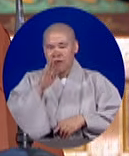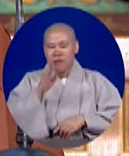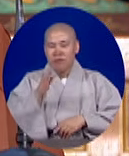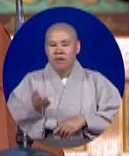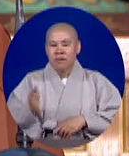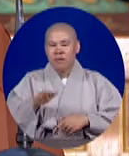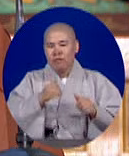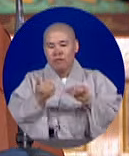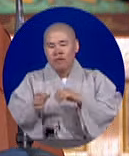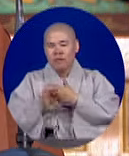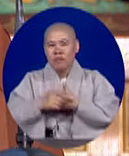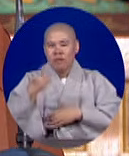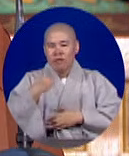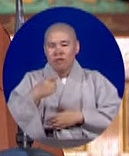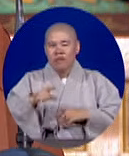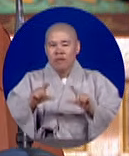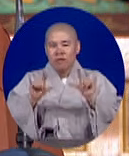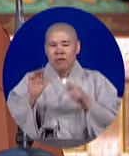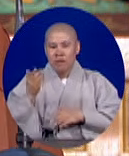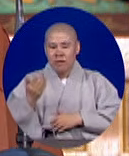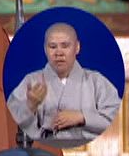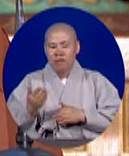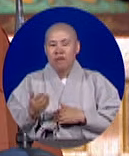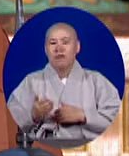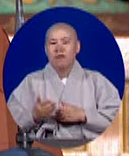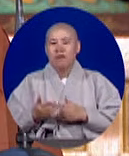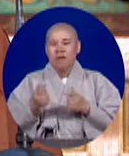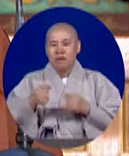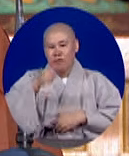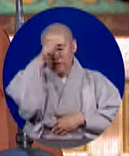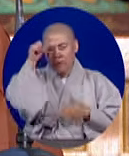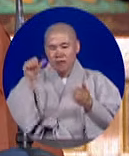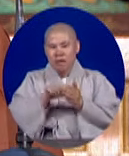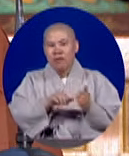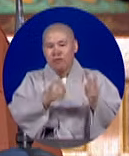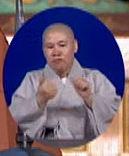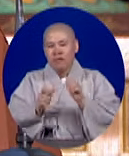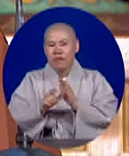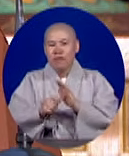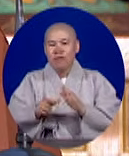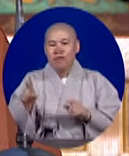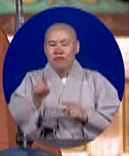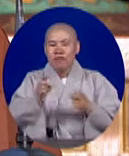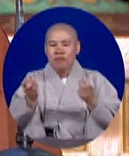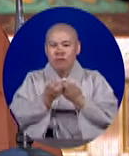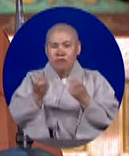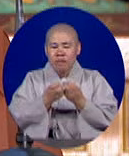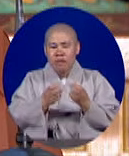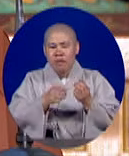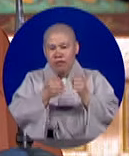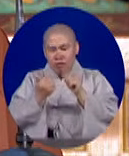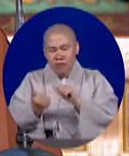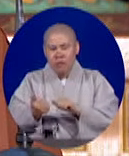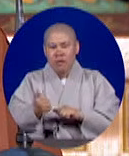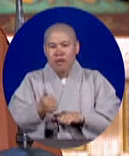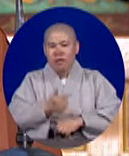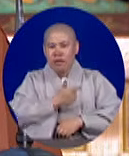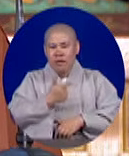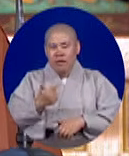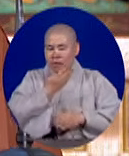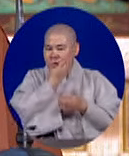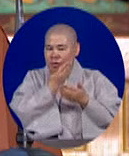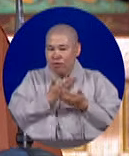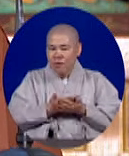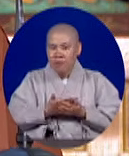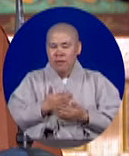그게 인생관이에요. 그래서 이 죽을 때 어떻게 죽는가 그게 굉장히 중요한 거예요.